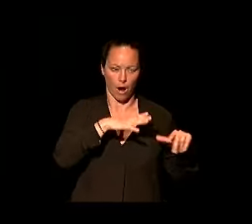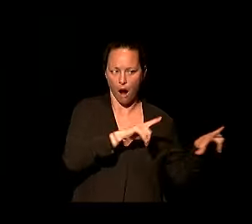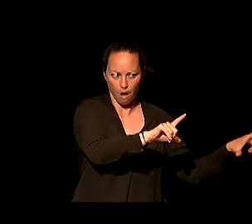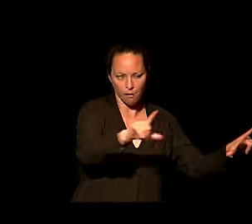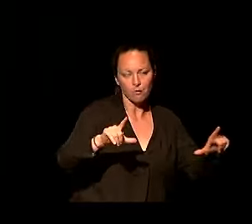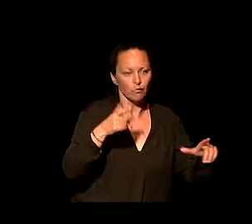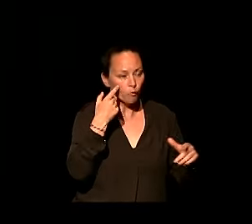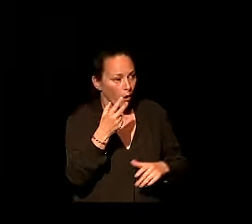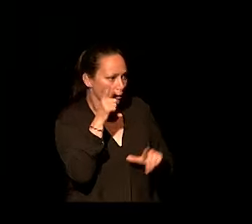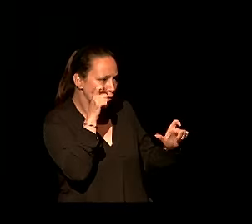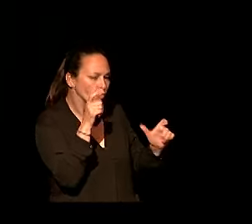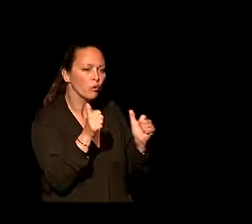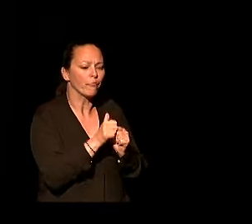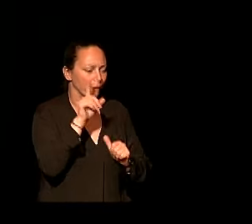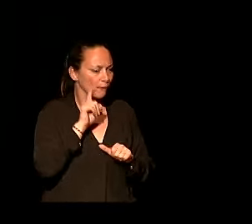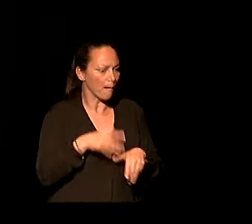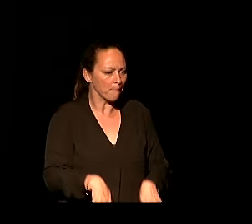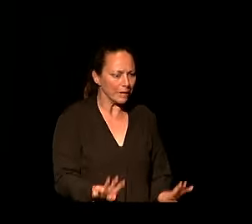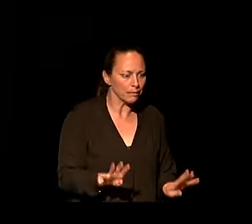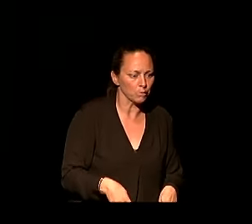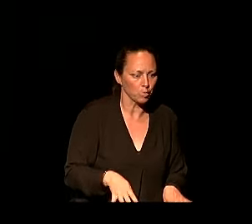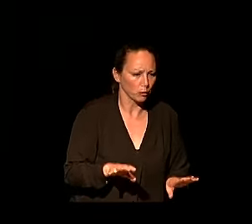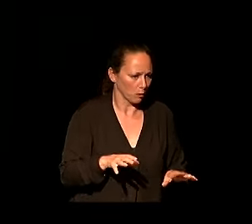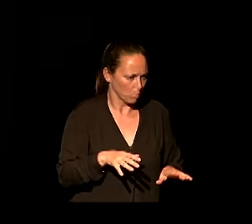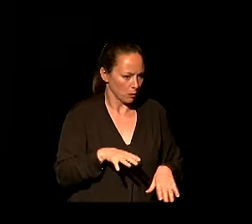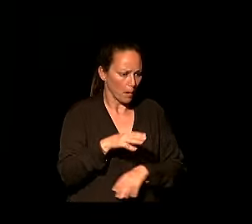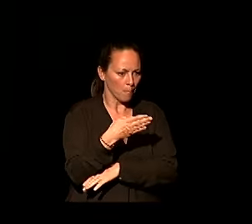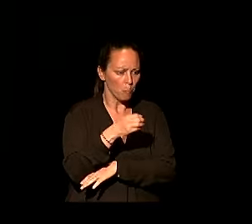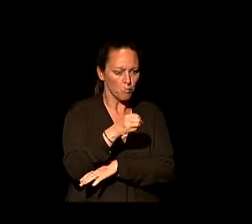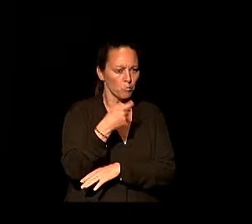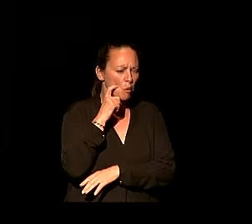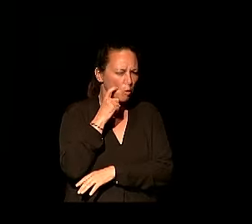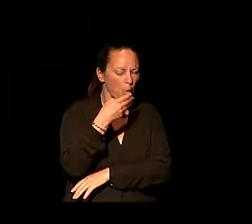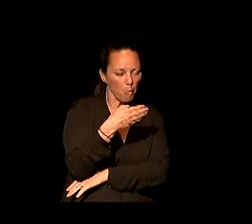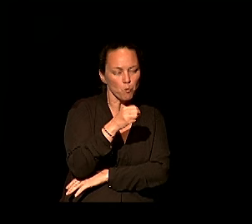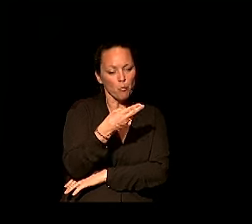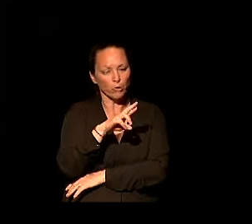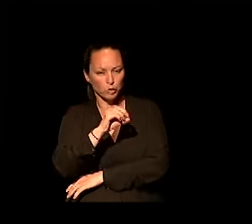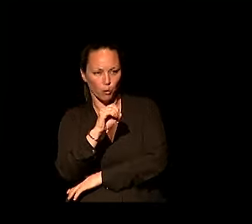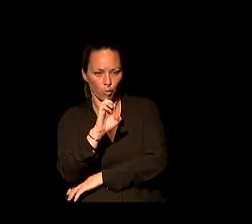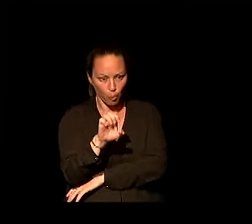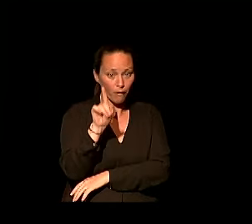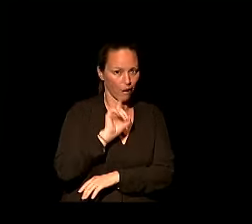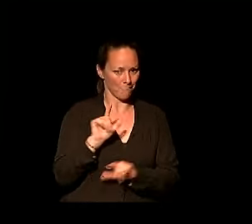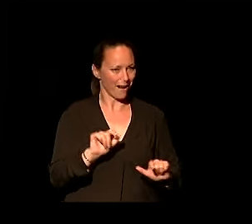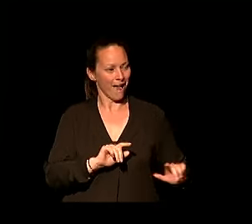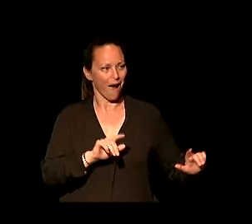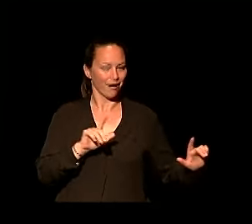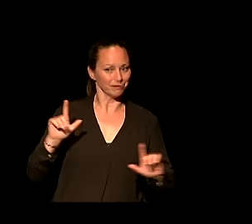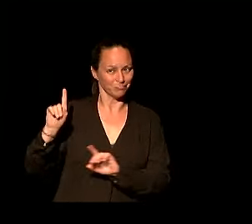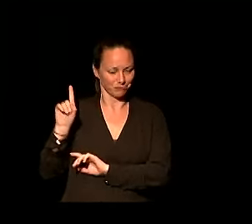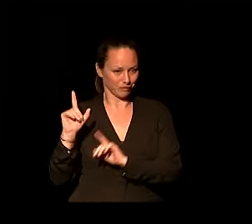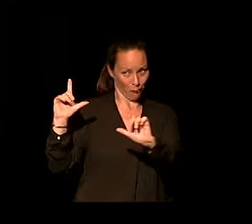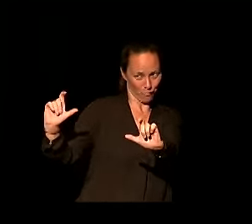photos où on voit Marilyn Monroe poser dans leur collection, etc. Donc c'est, on va dire, une collection qui leur